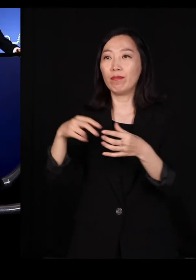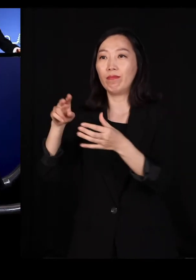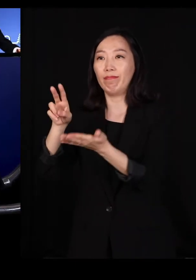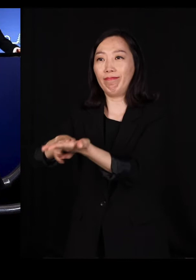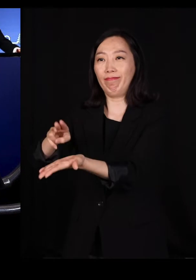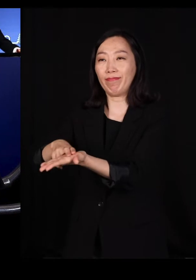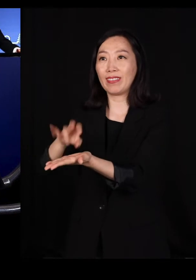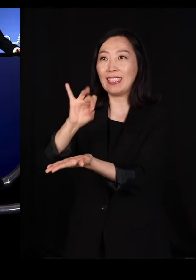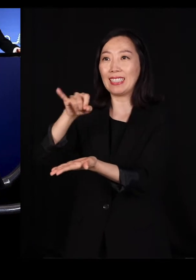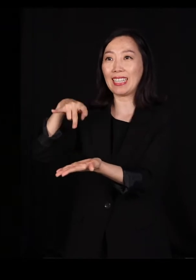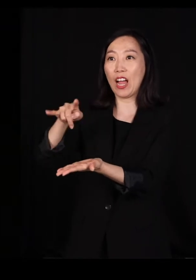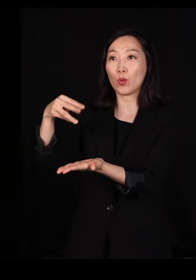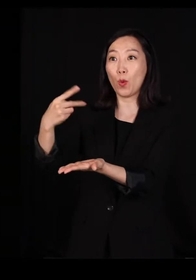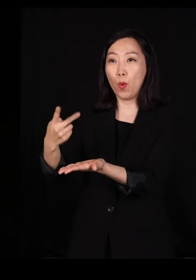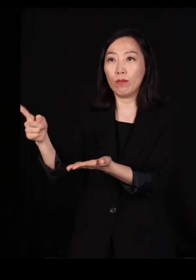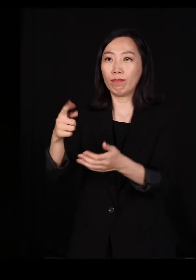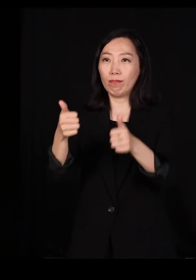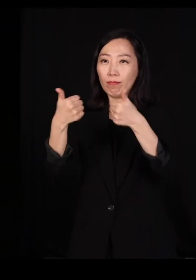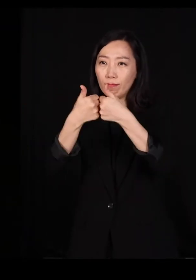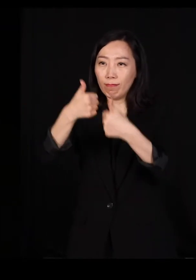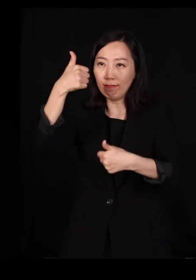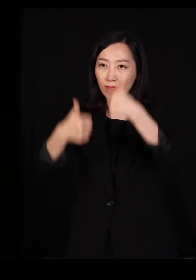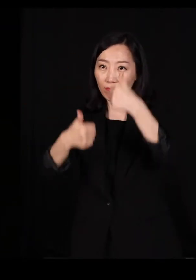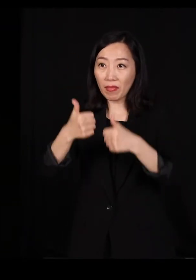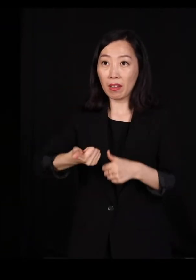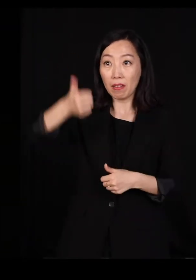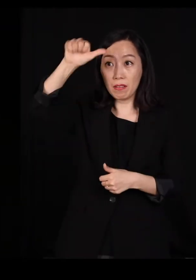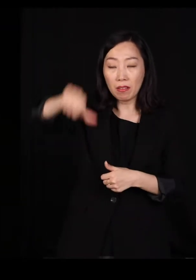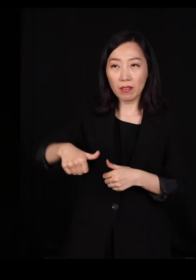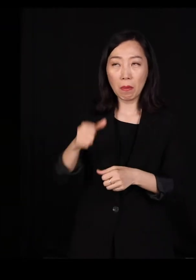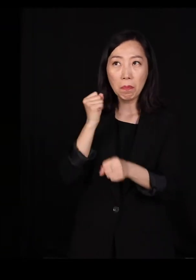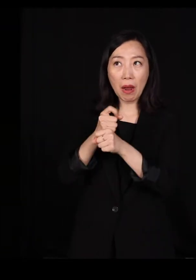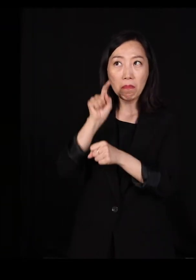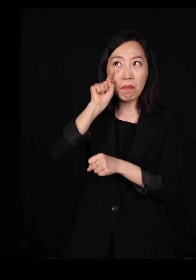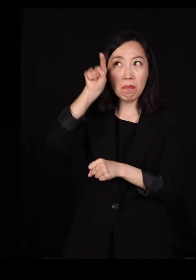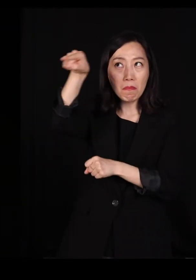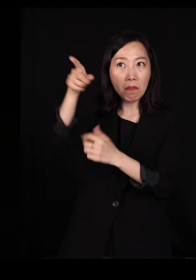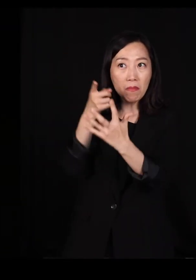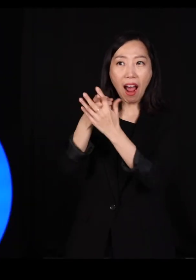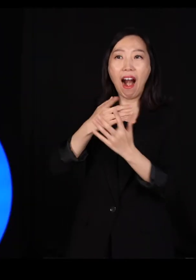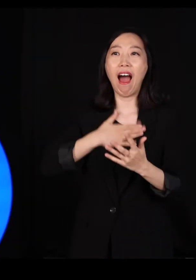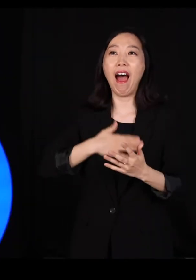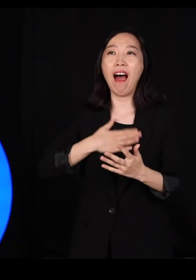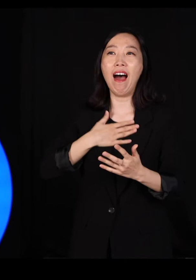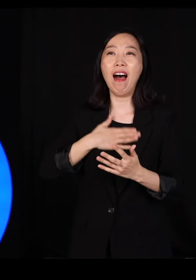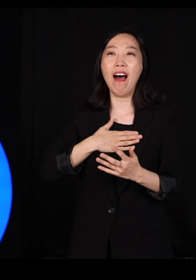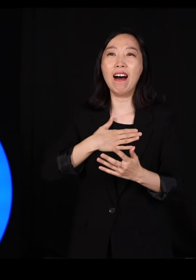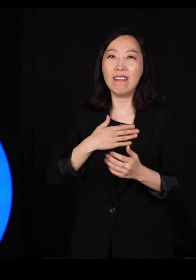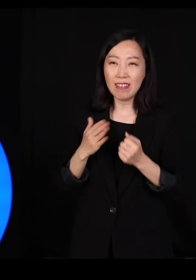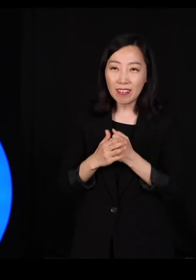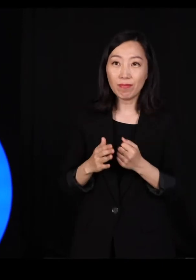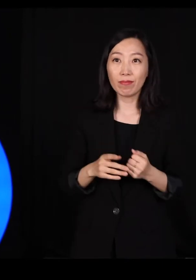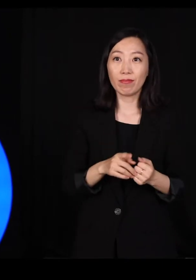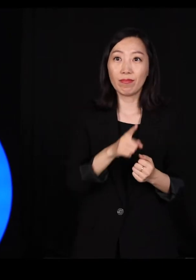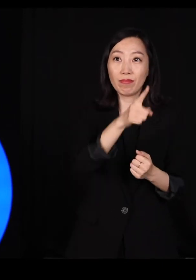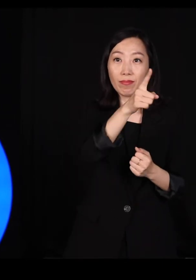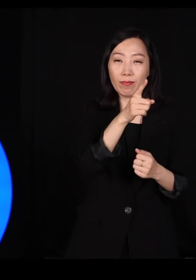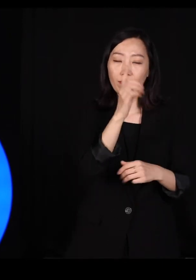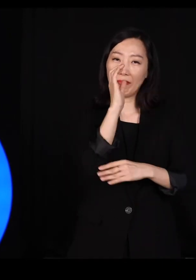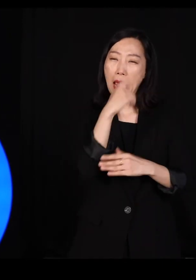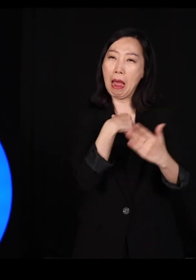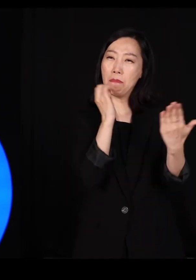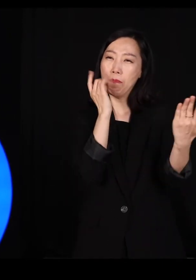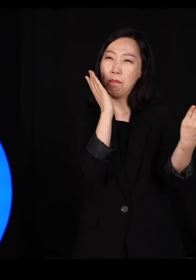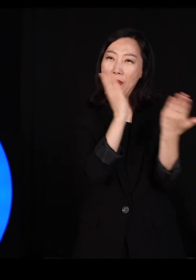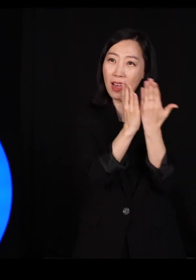대결했잖아요. 그 승패를 미리 알아맞히도록 해본 거죠. 근데 결과가 나왔잖아요. 잘 맞힌 쪽하고